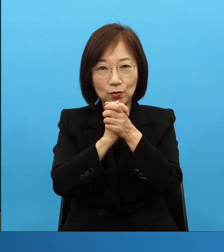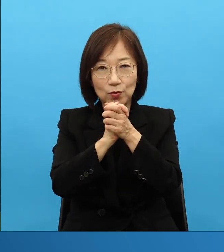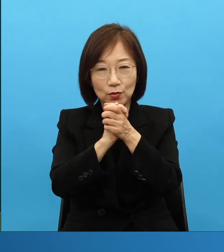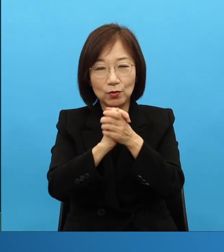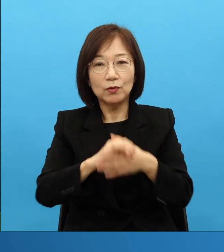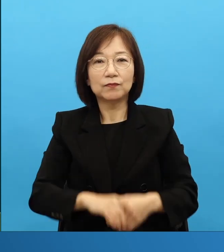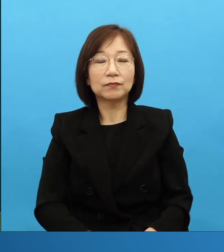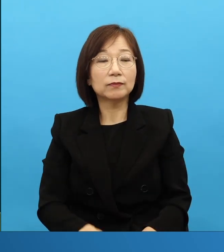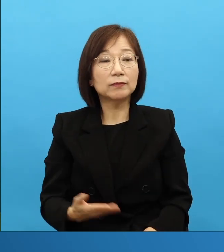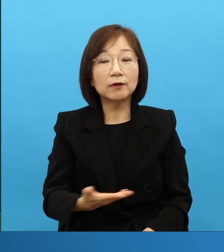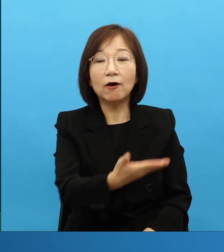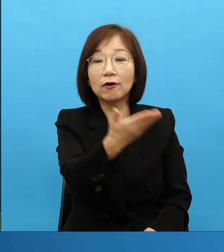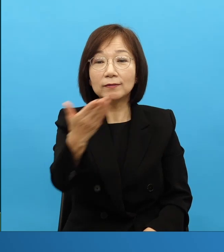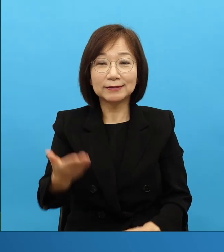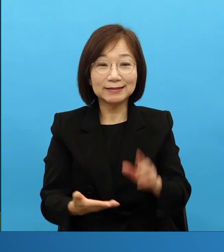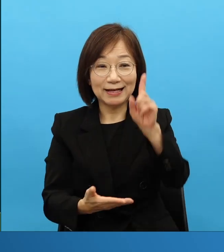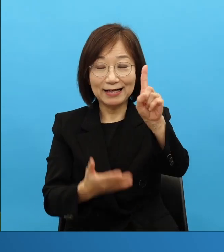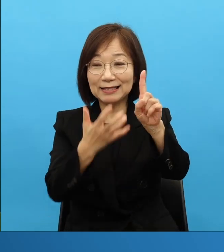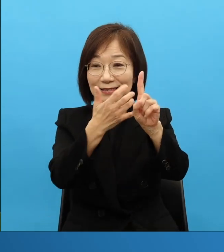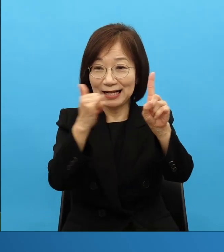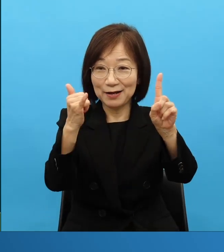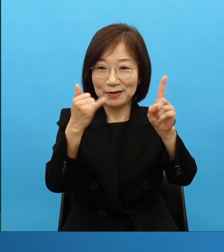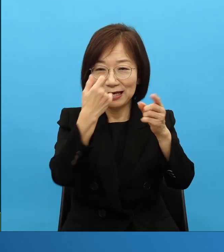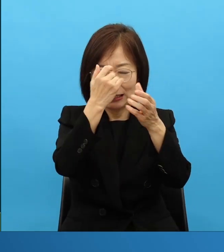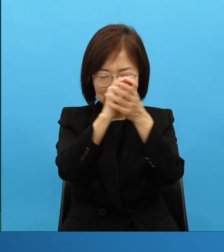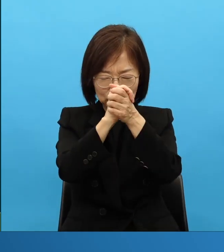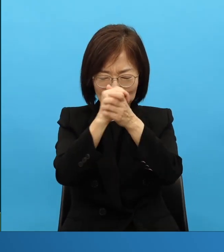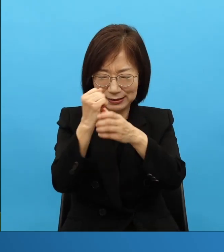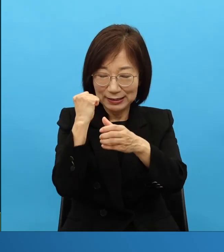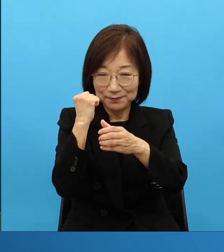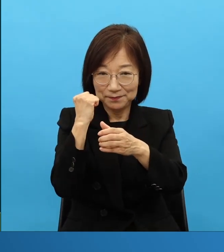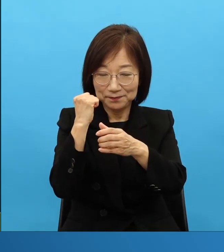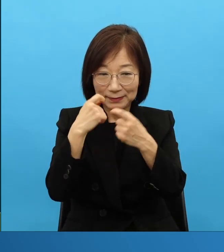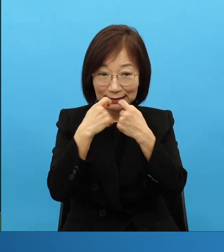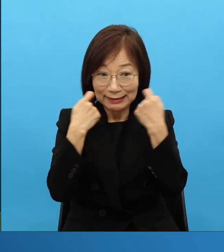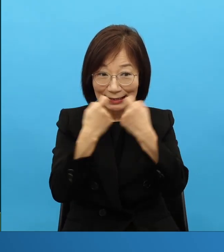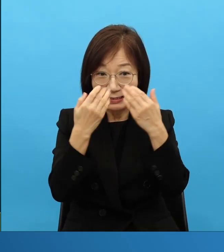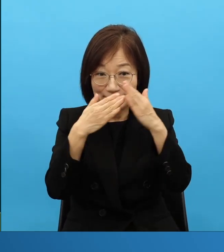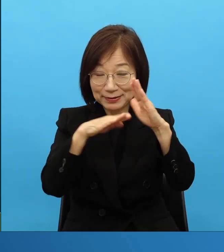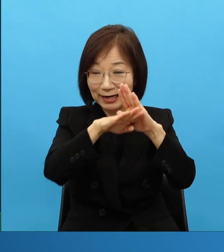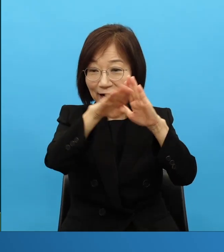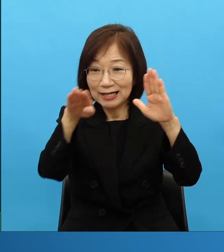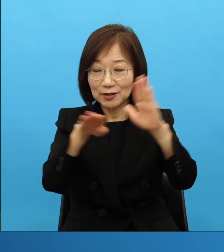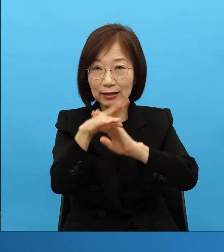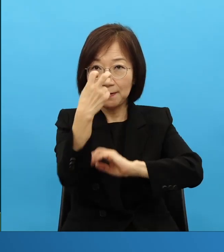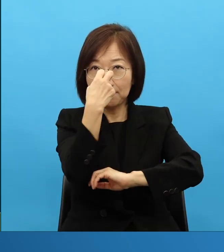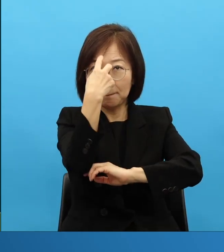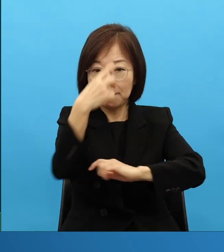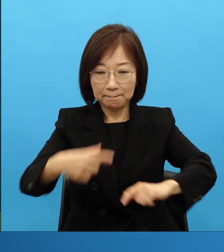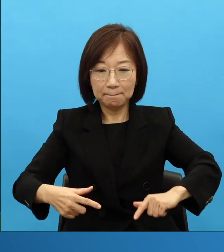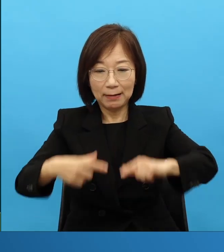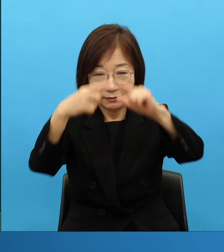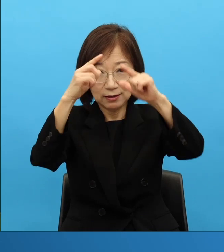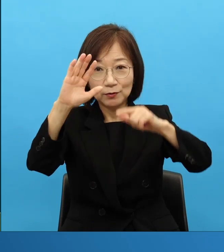명의 기도가 여러분 집에 망대가 되는 거예요. Your one 믿으셔야 person's 됩니다. prayer, you become the partisan 저는 of 증인 your 아닙니까? 우리 어머니 한 명의